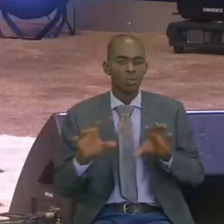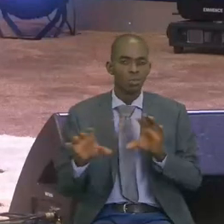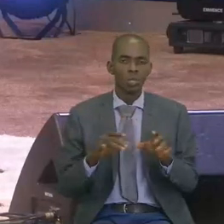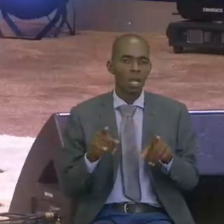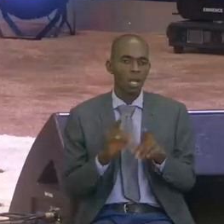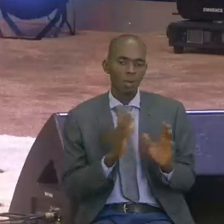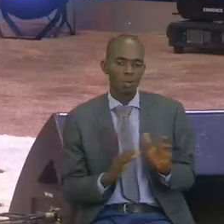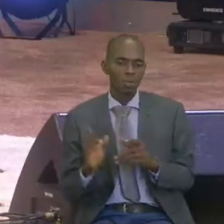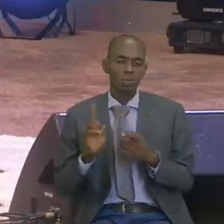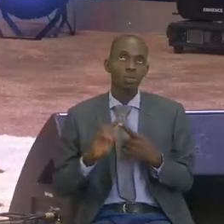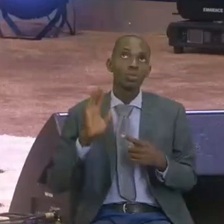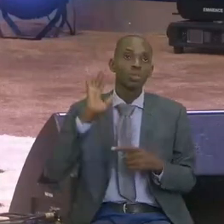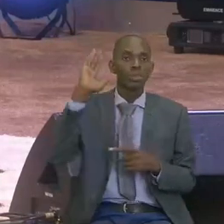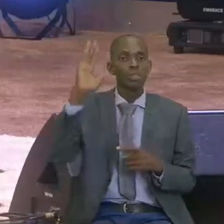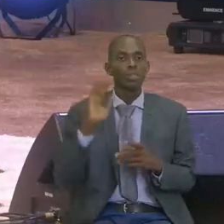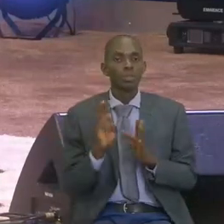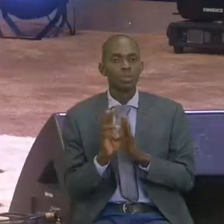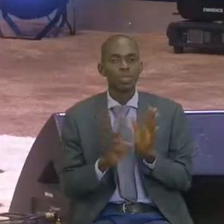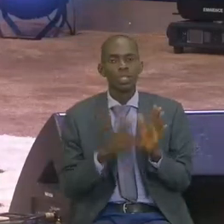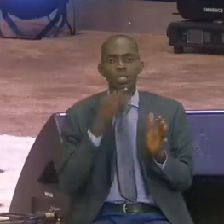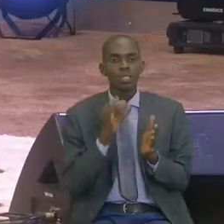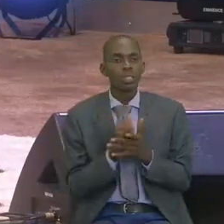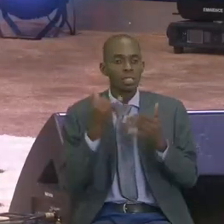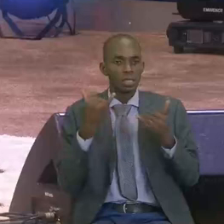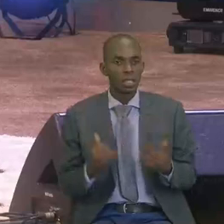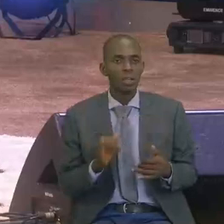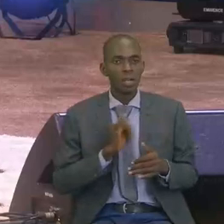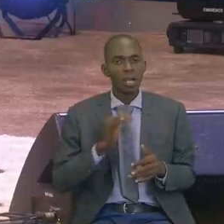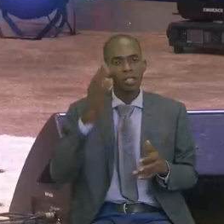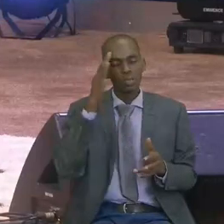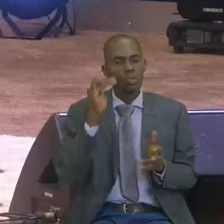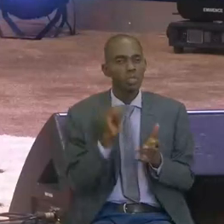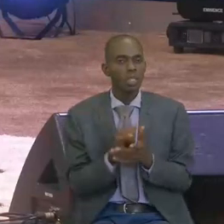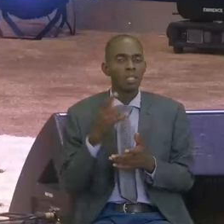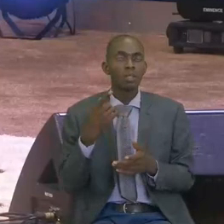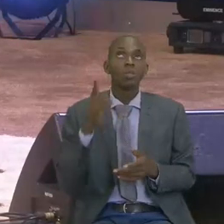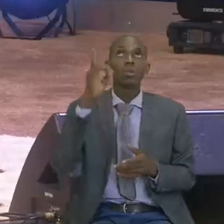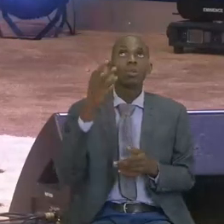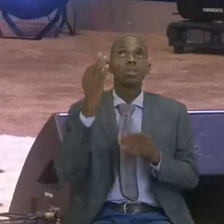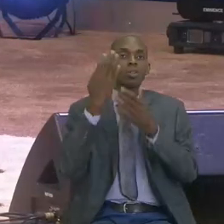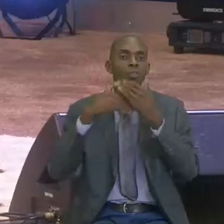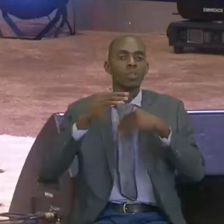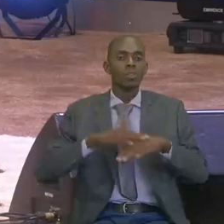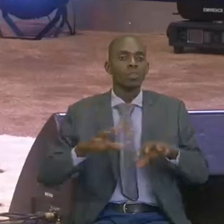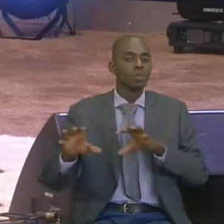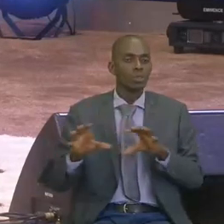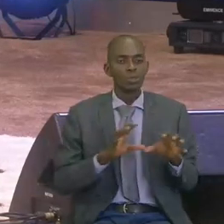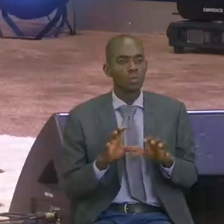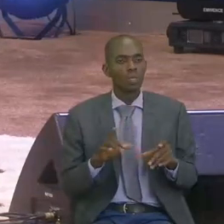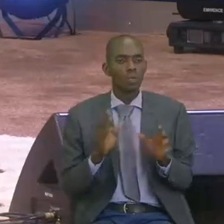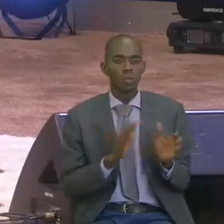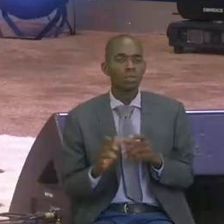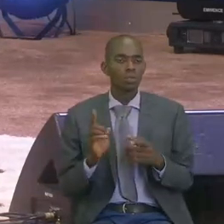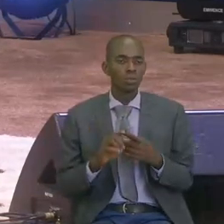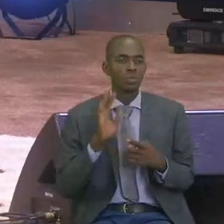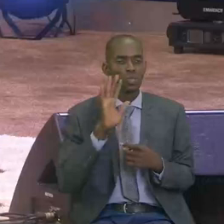que maintenant je sais que le Dieu des cieux agit comme il lui plaît avec l'armée des cieux